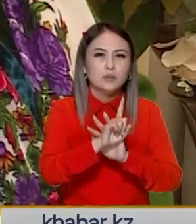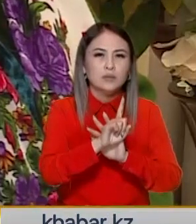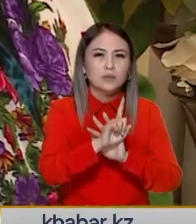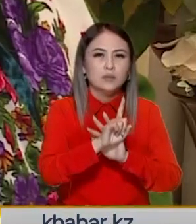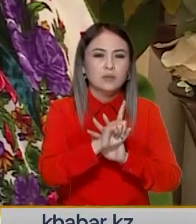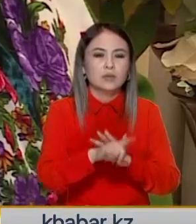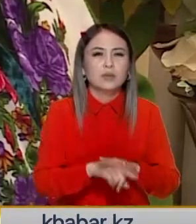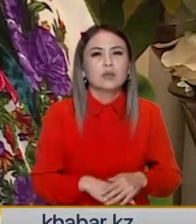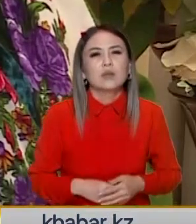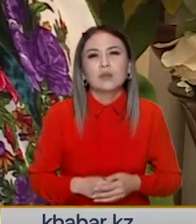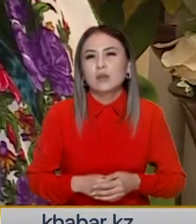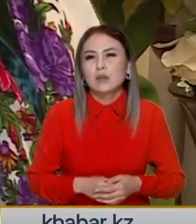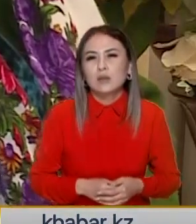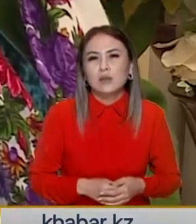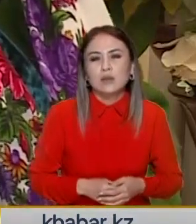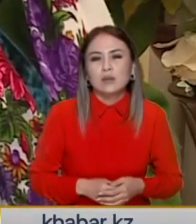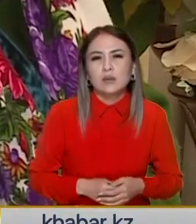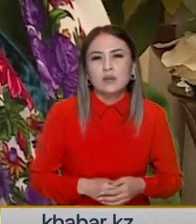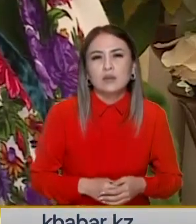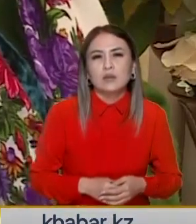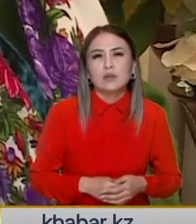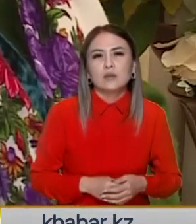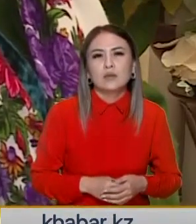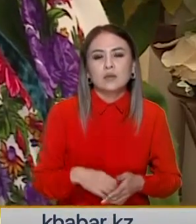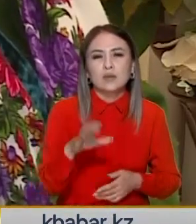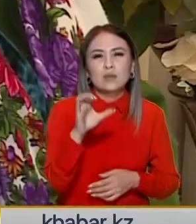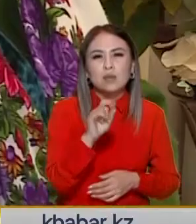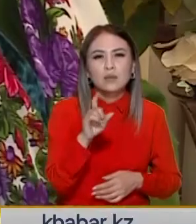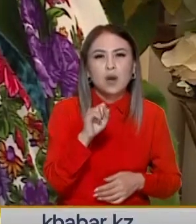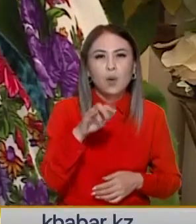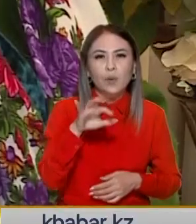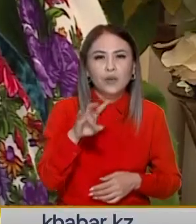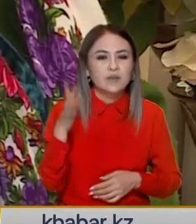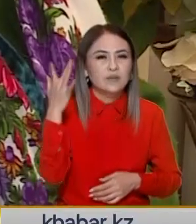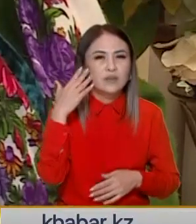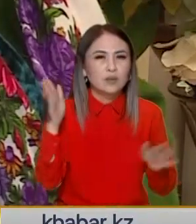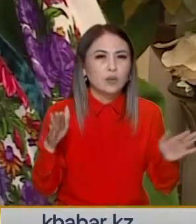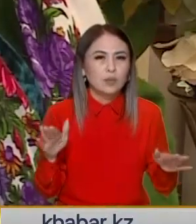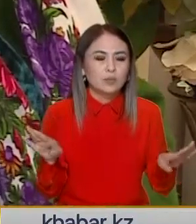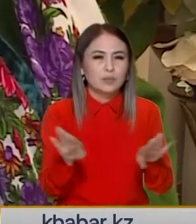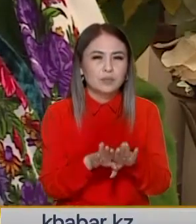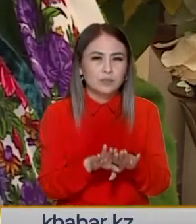жиһаздарым асылдан тек. Саз әуен самғап көкке көтерілсе